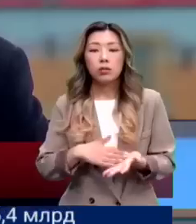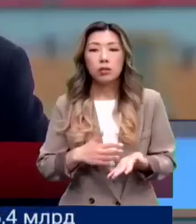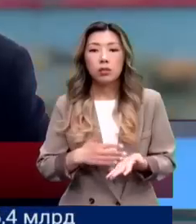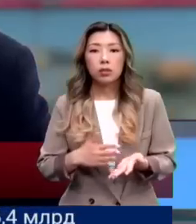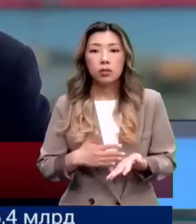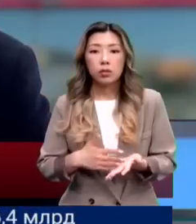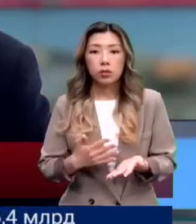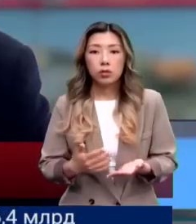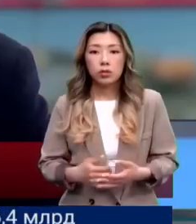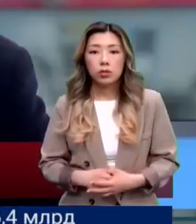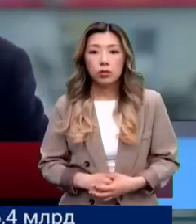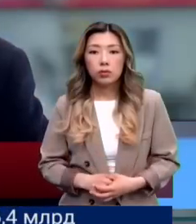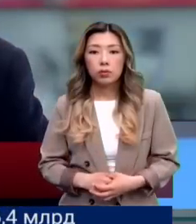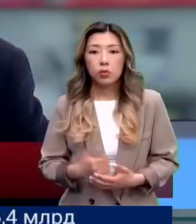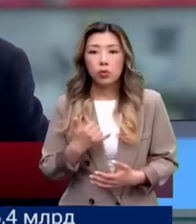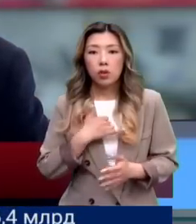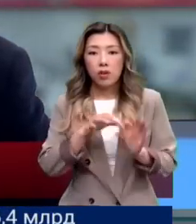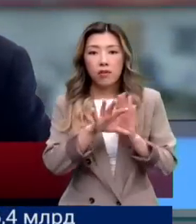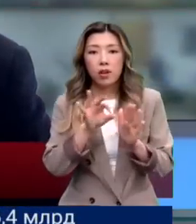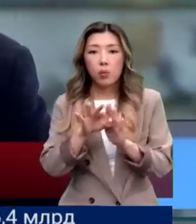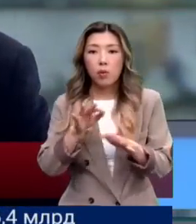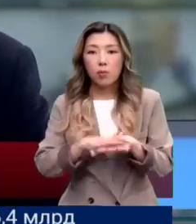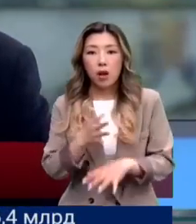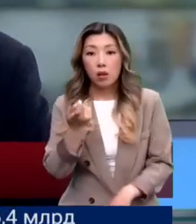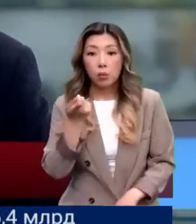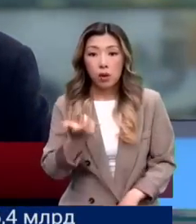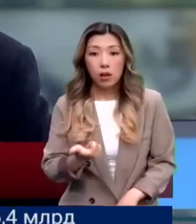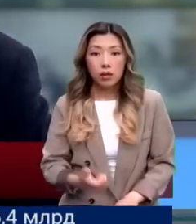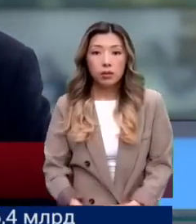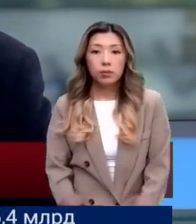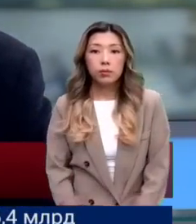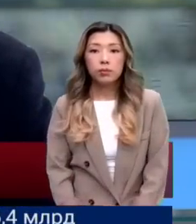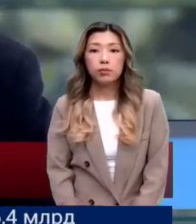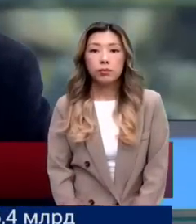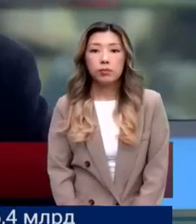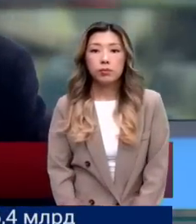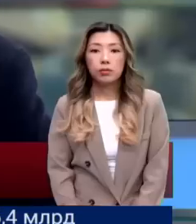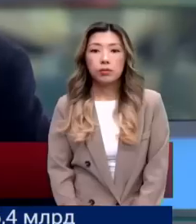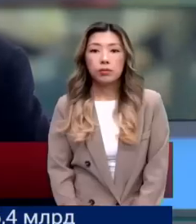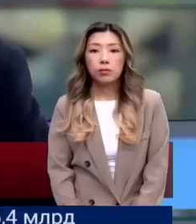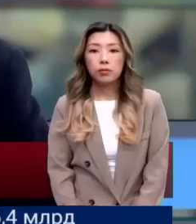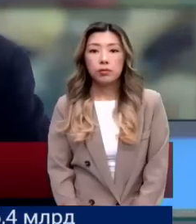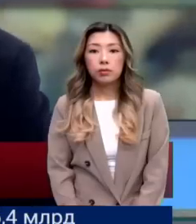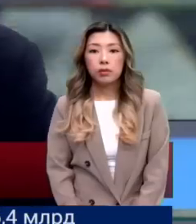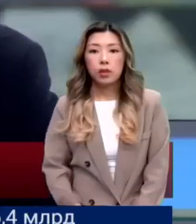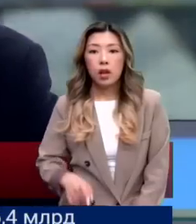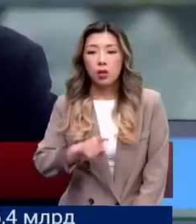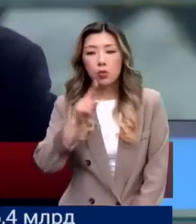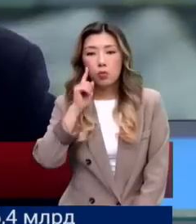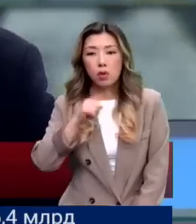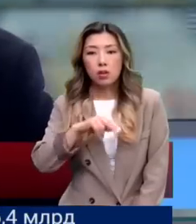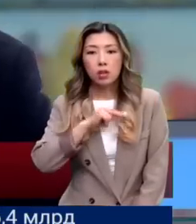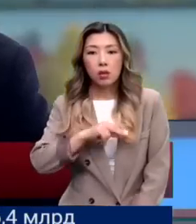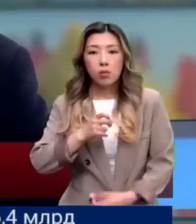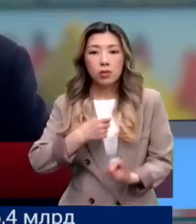Мы имеем небольшой выбор банков, которые уже так довольно избирательно относятся к бизнесу,